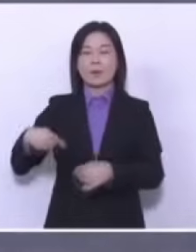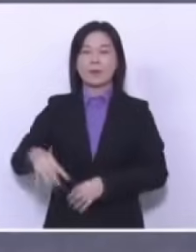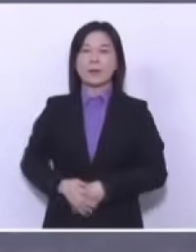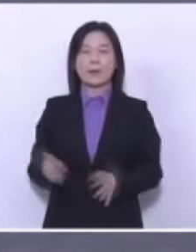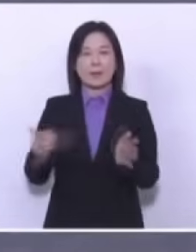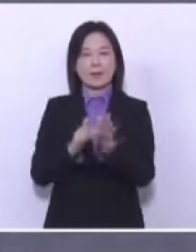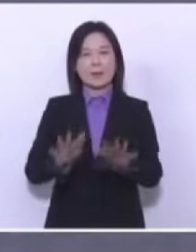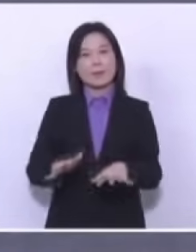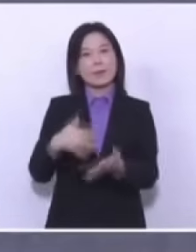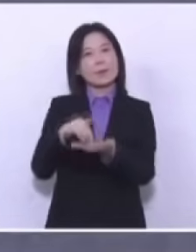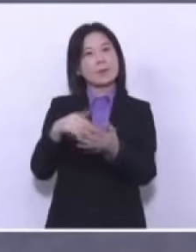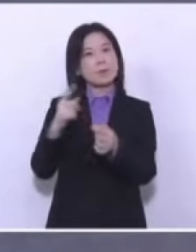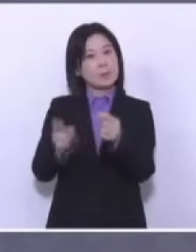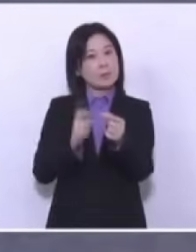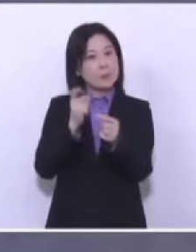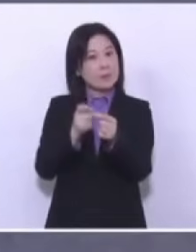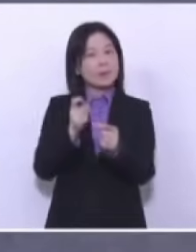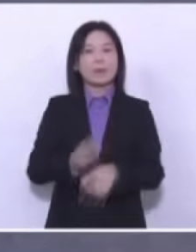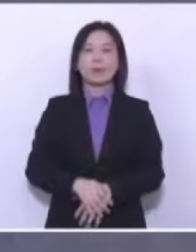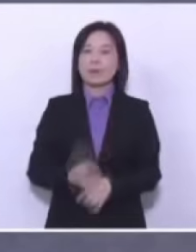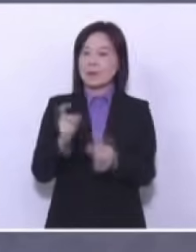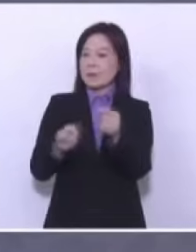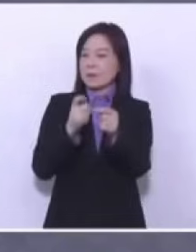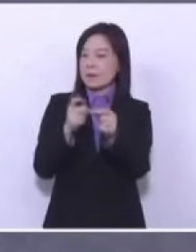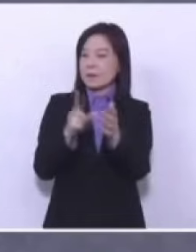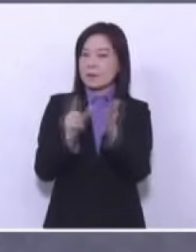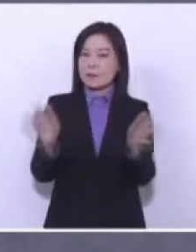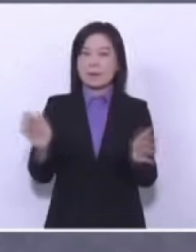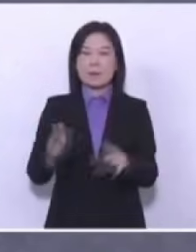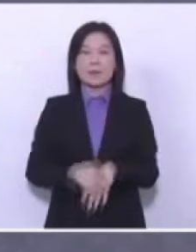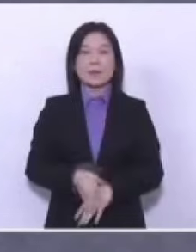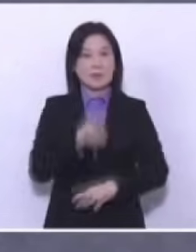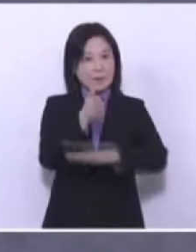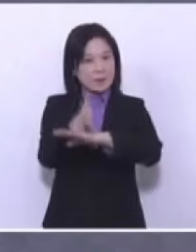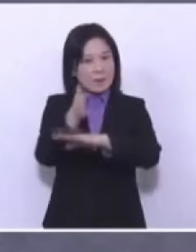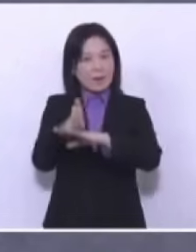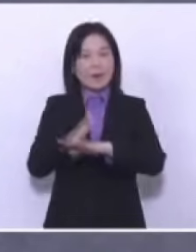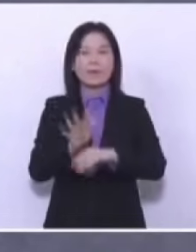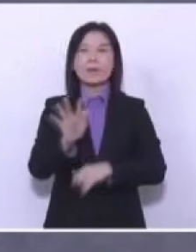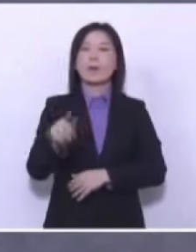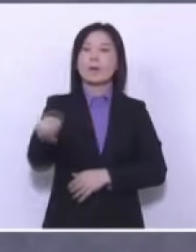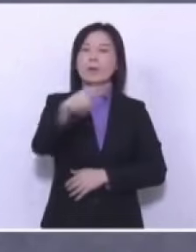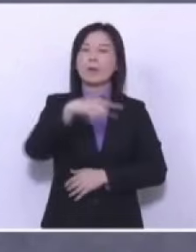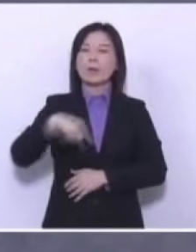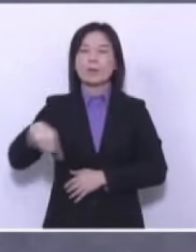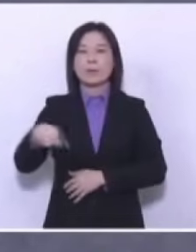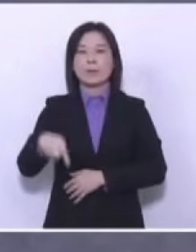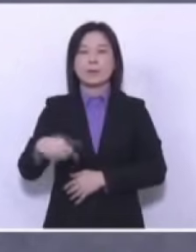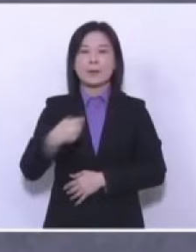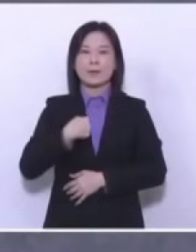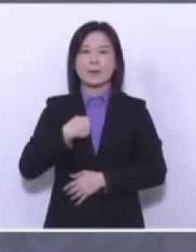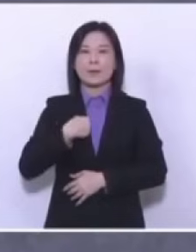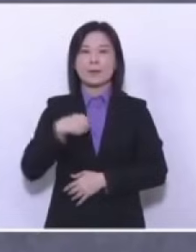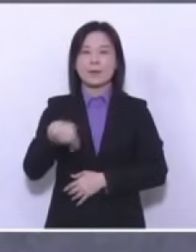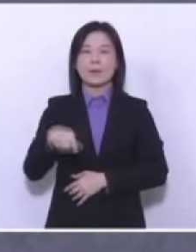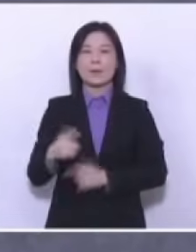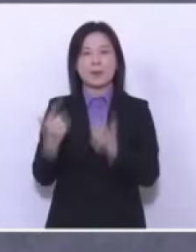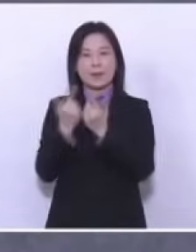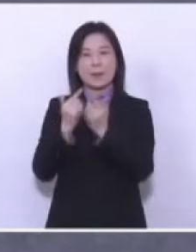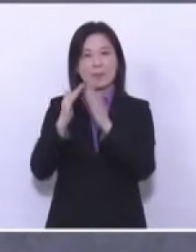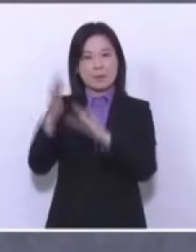年了。十年的时间，非常感谢，因为有你们，我成为了台北的市